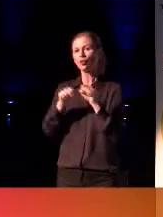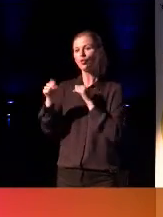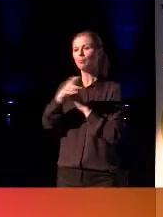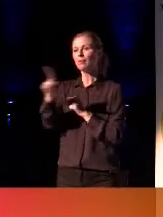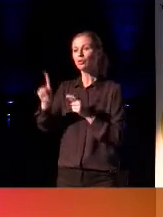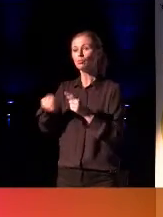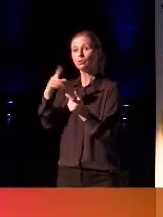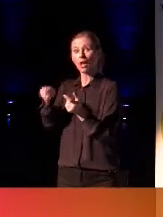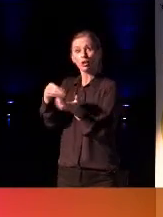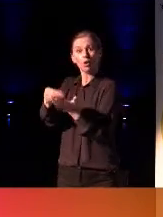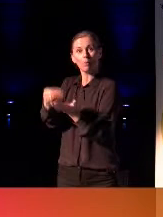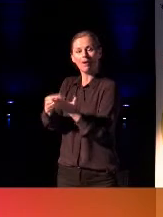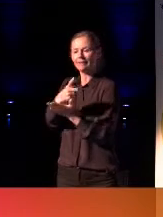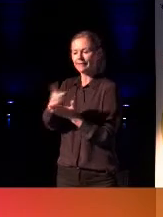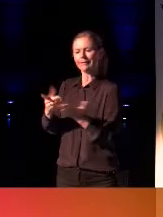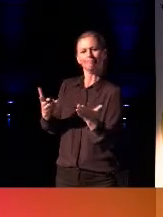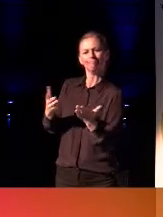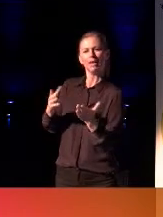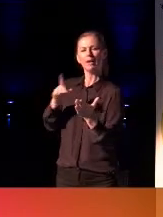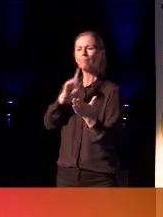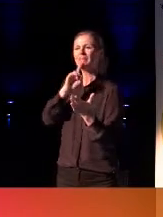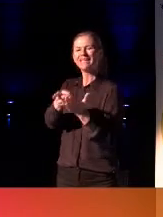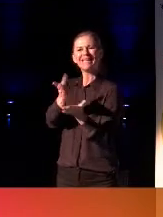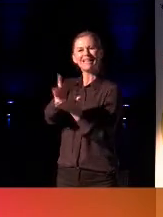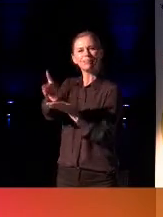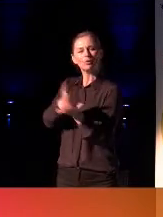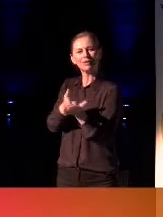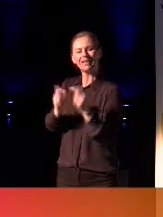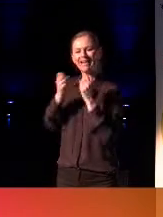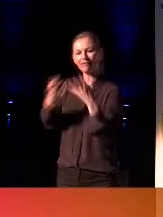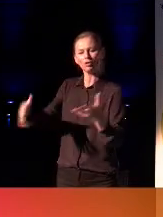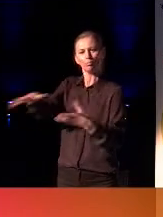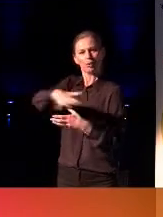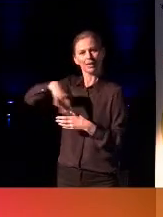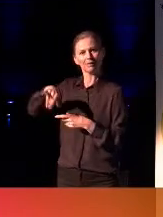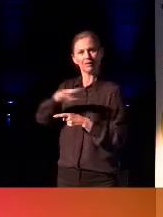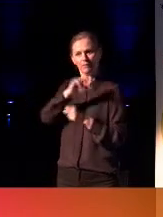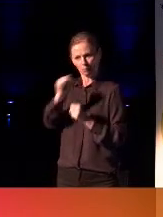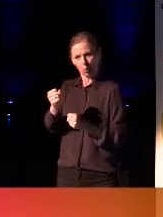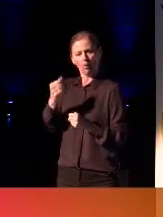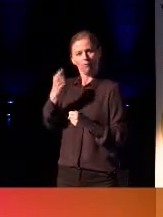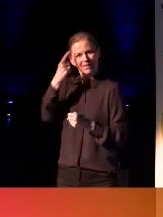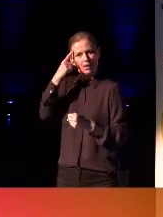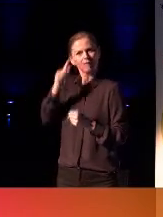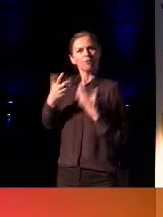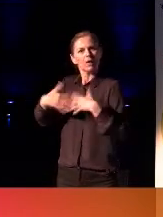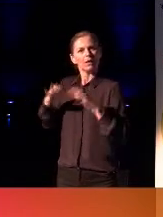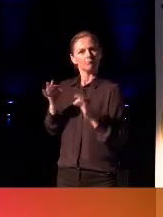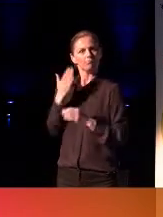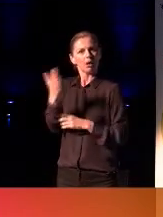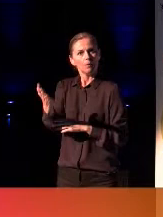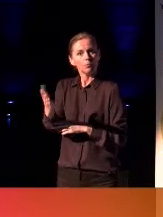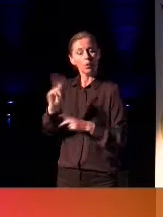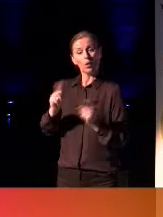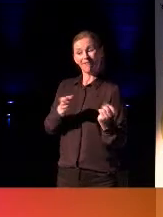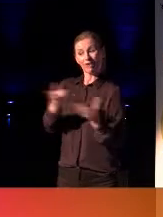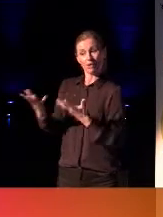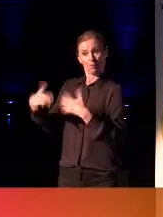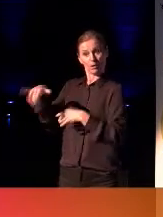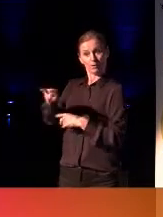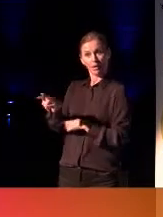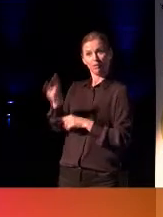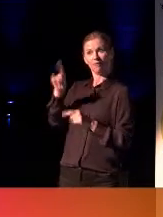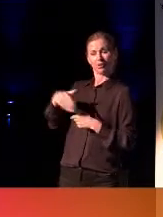som innkjøpere blir bedre bestillere til et leverandørmarked som vi helt avhengig av fungerer. Og når leverandørmarkedet